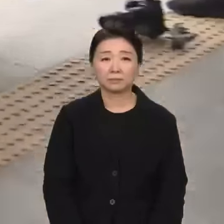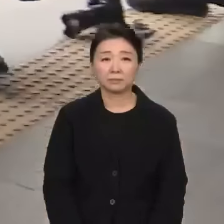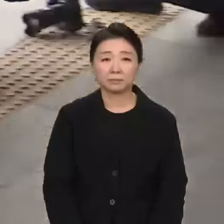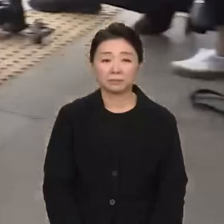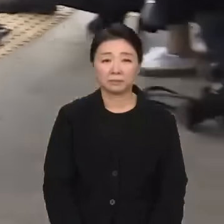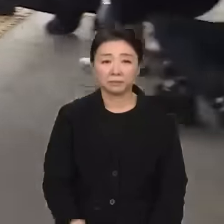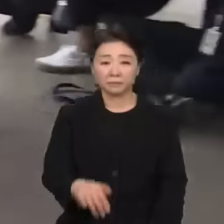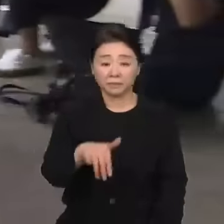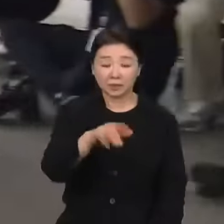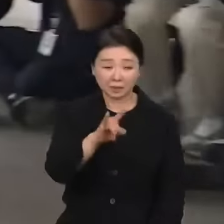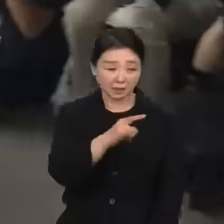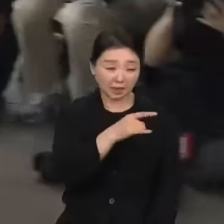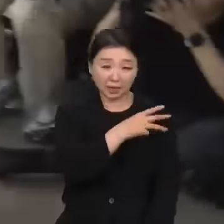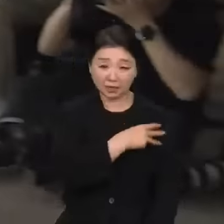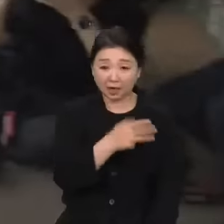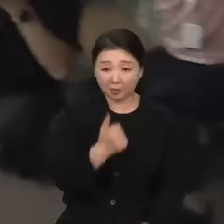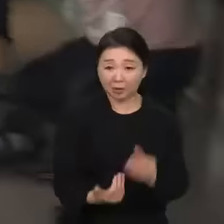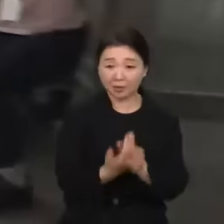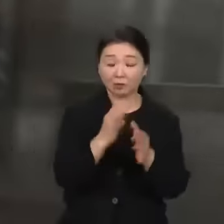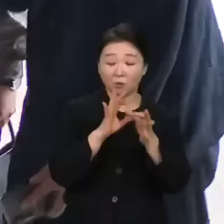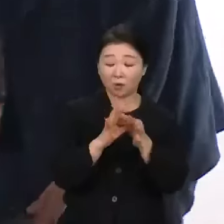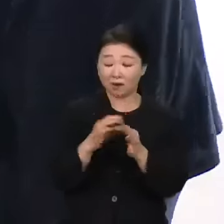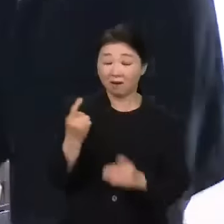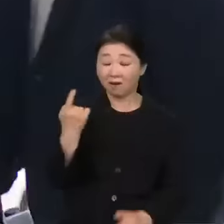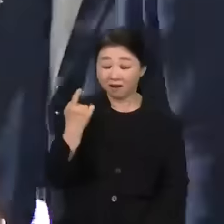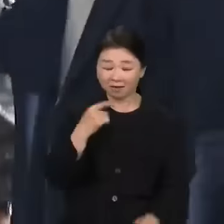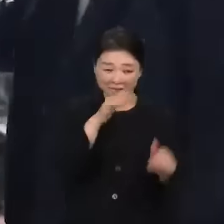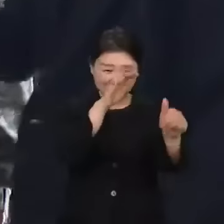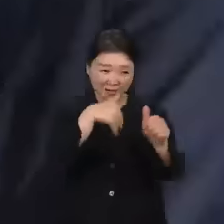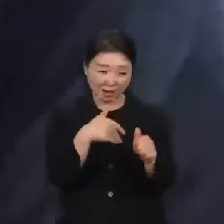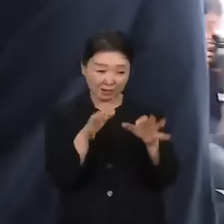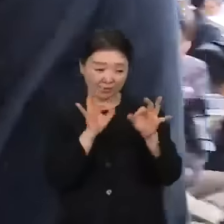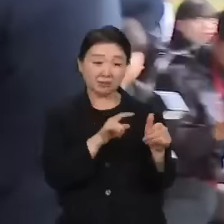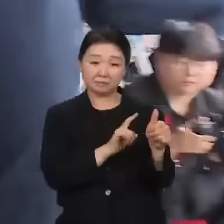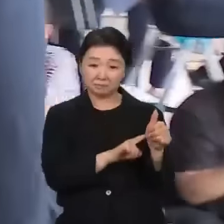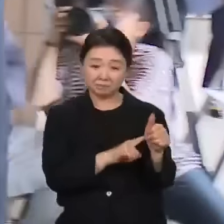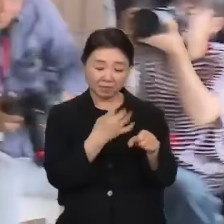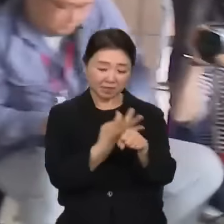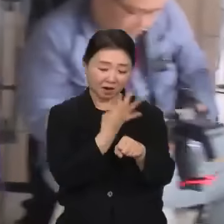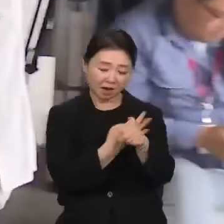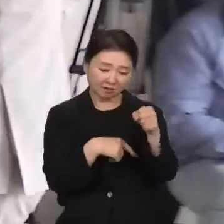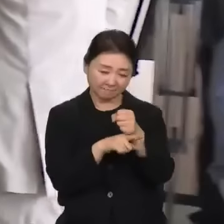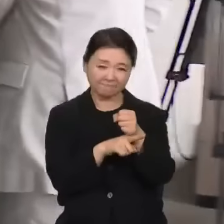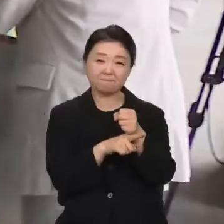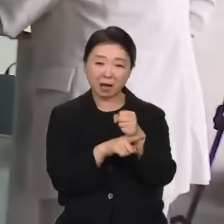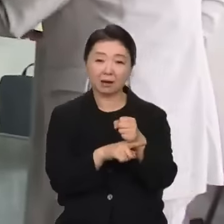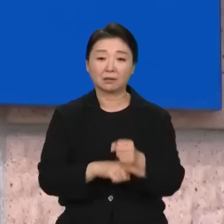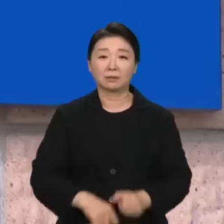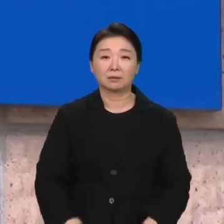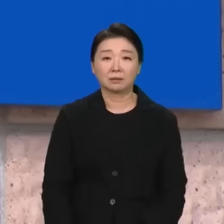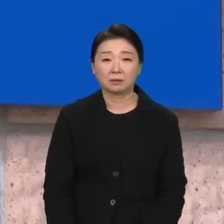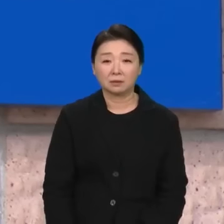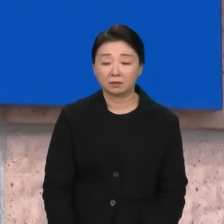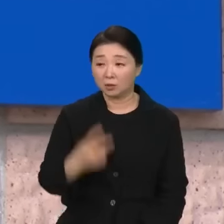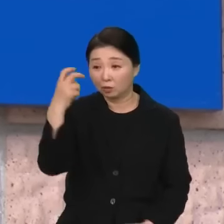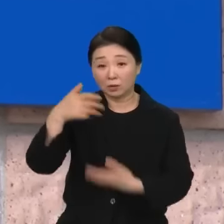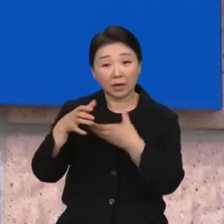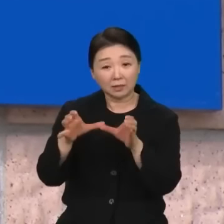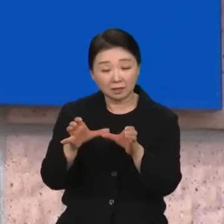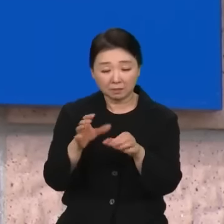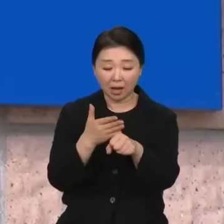최상병 사건과 관련해 어제 공수처에 다시 소환된 김계환 해병대 사령관은 14시간 조사를 받았습니다. 수사팀은 이날